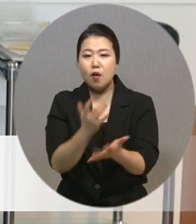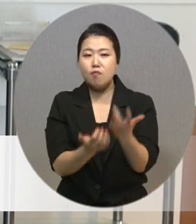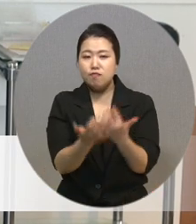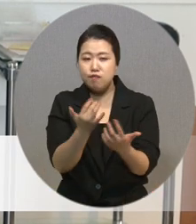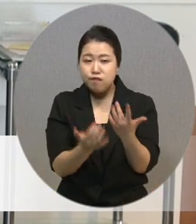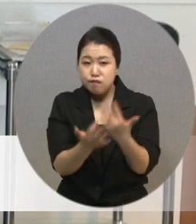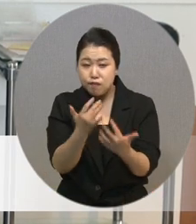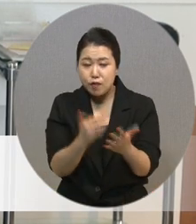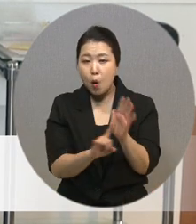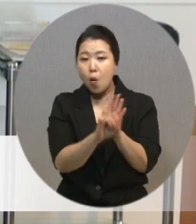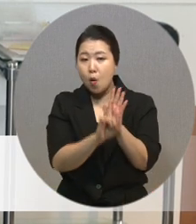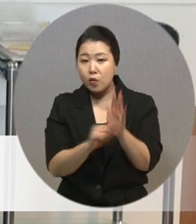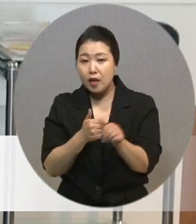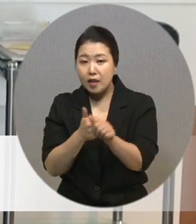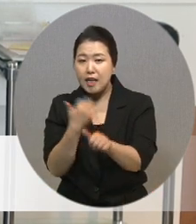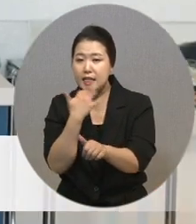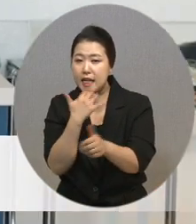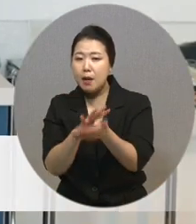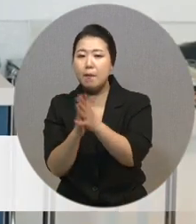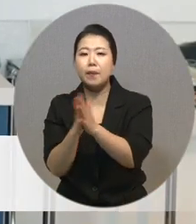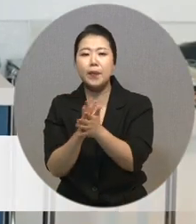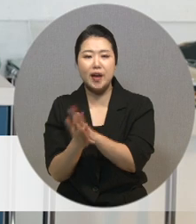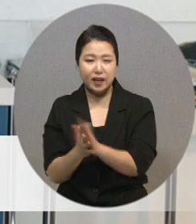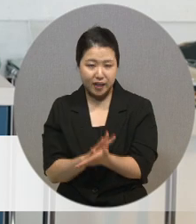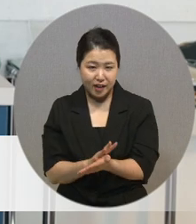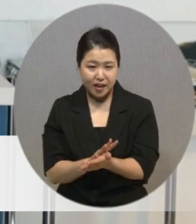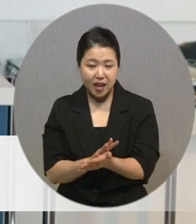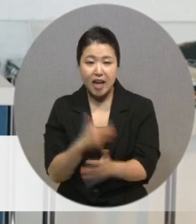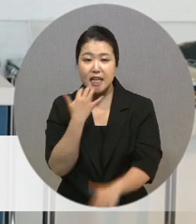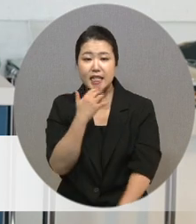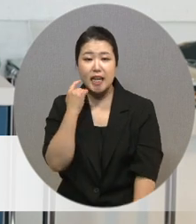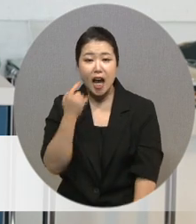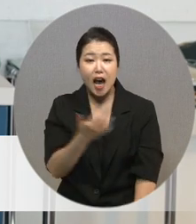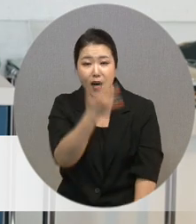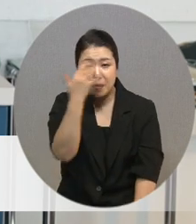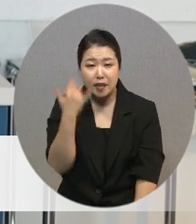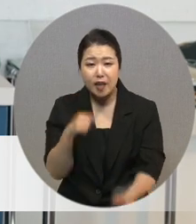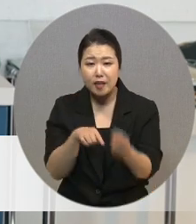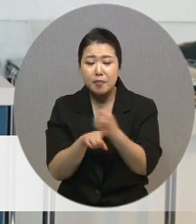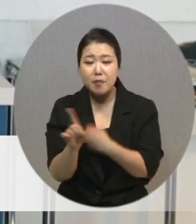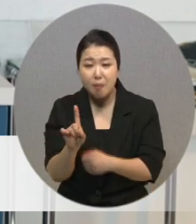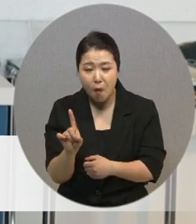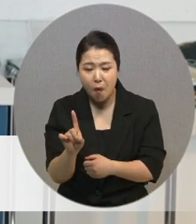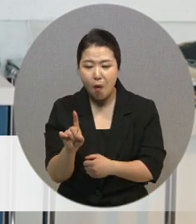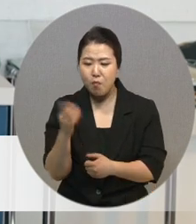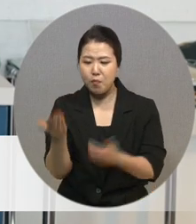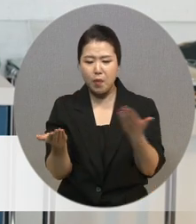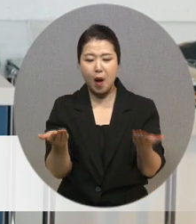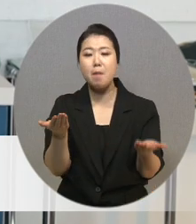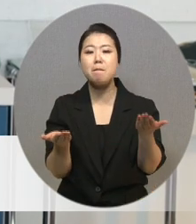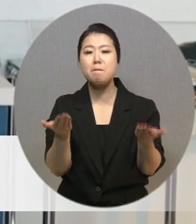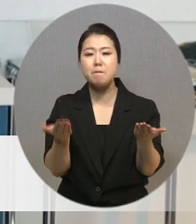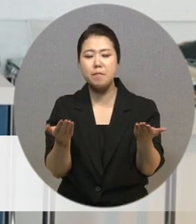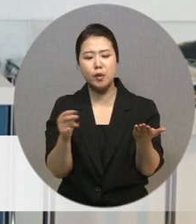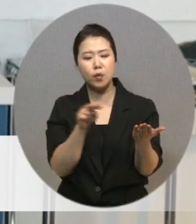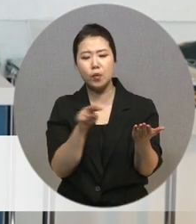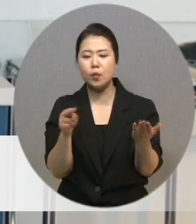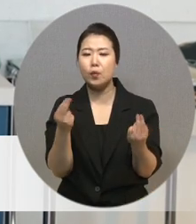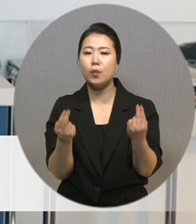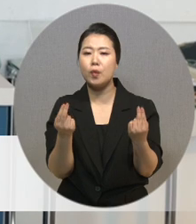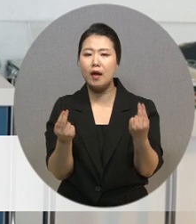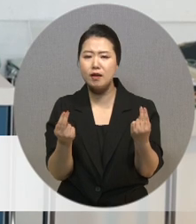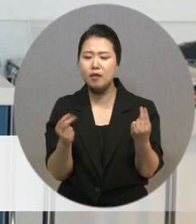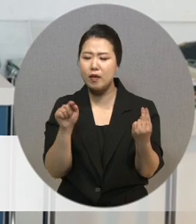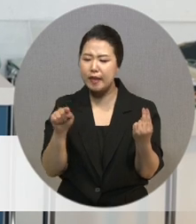불에 따라서도 색이 조금씩 조금씩 변하거든요이 색이 아름답다는 것은 어떠한 대비가 있어야지 그게 아름다운지